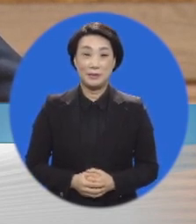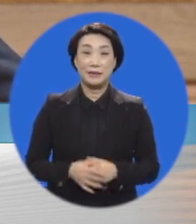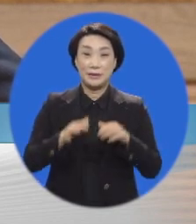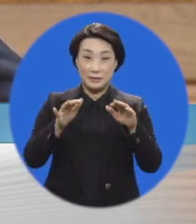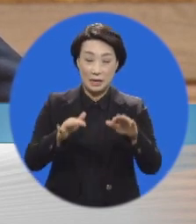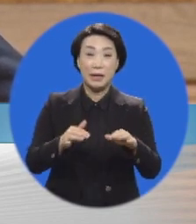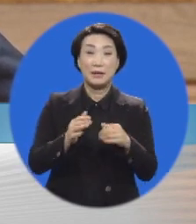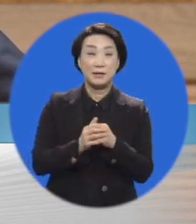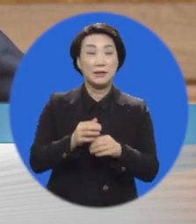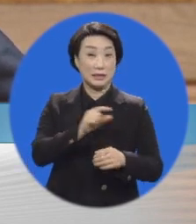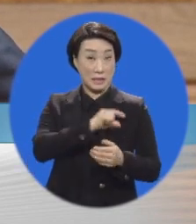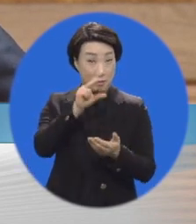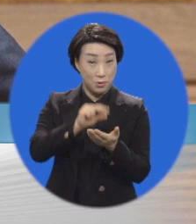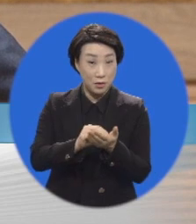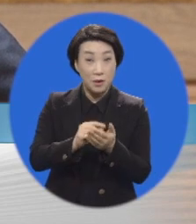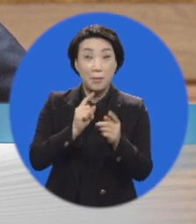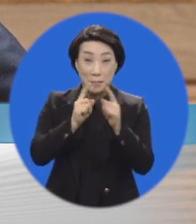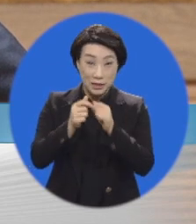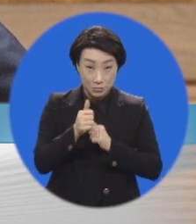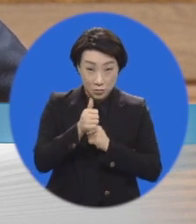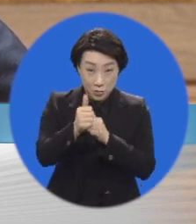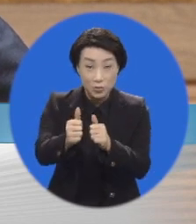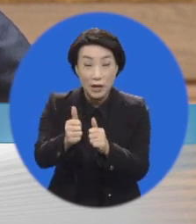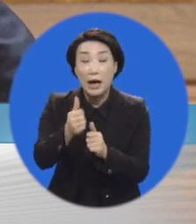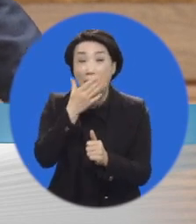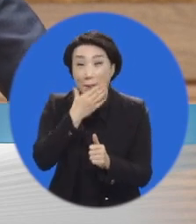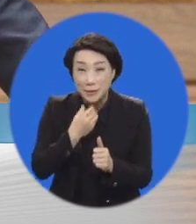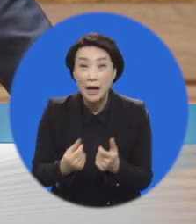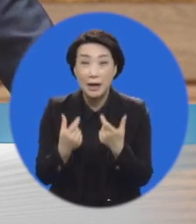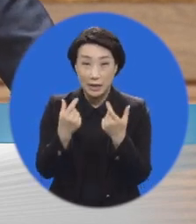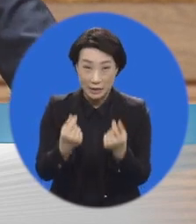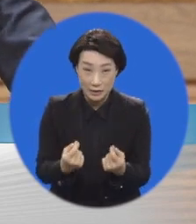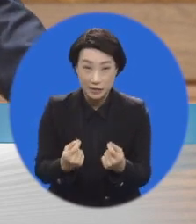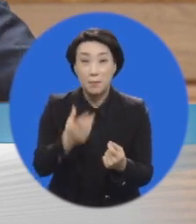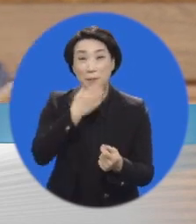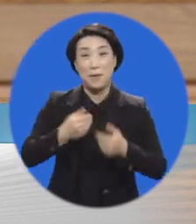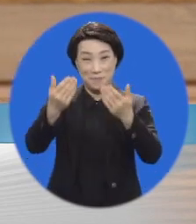말씀을 쫓아 아브라함과 같은 복을 받자